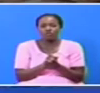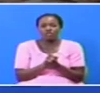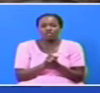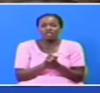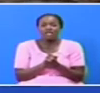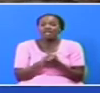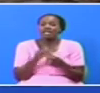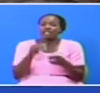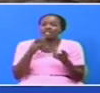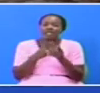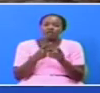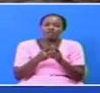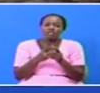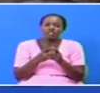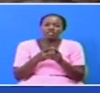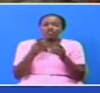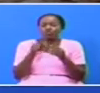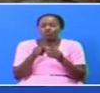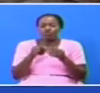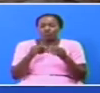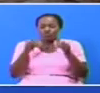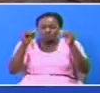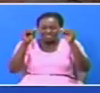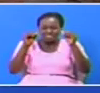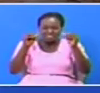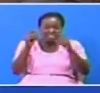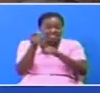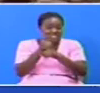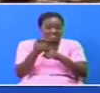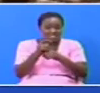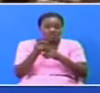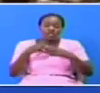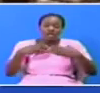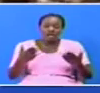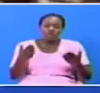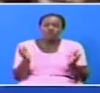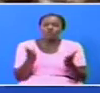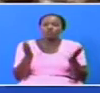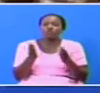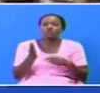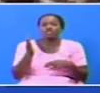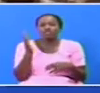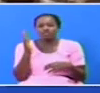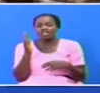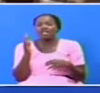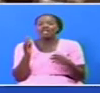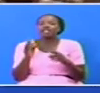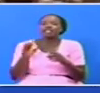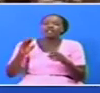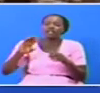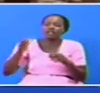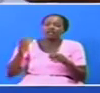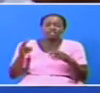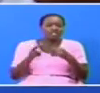Ni kwenye kikao cha kuhamasisha maafisa wakuu wa utawala mbinu za kuimarisha usalama katika kata mbalimbali za kaunti saba